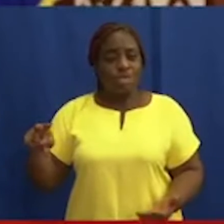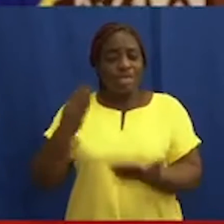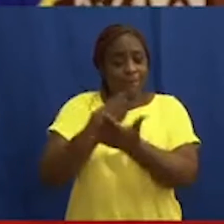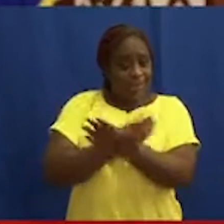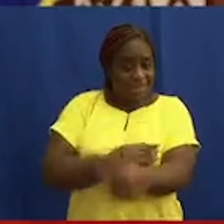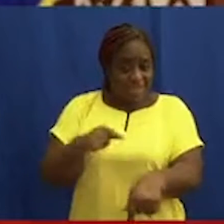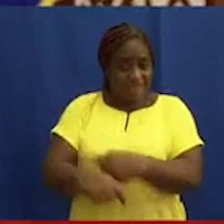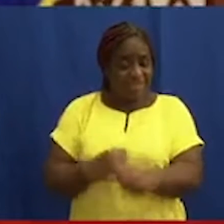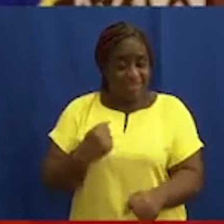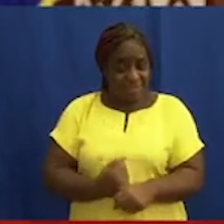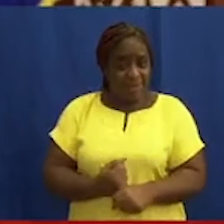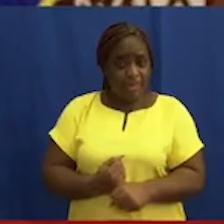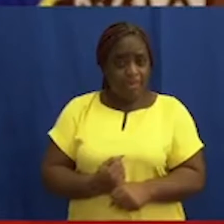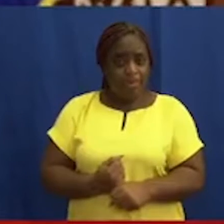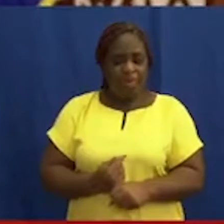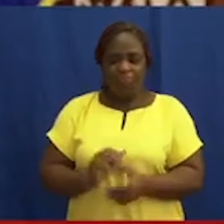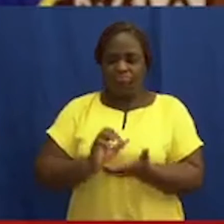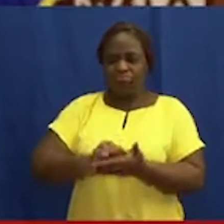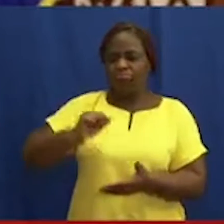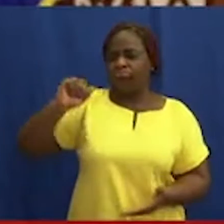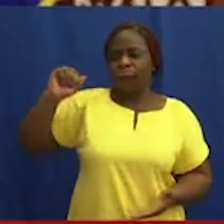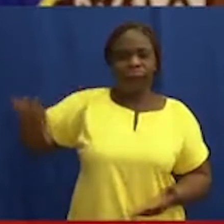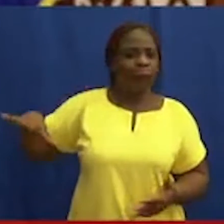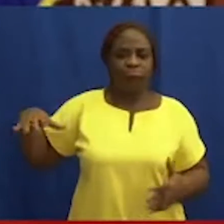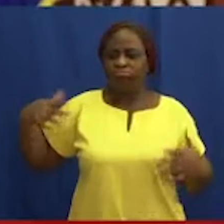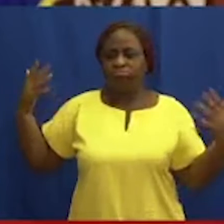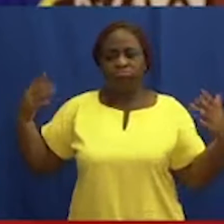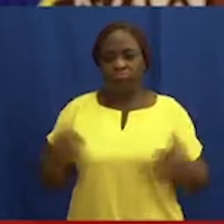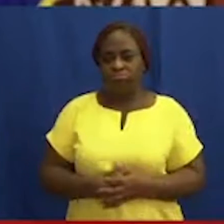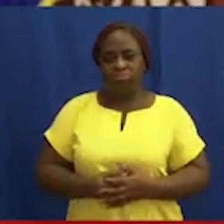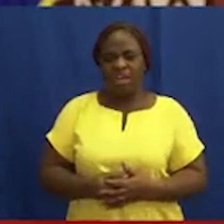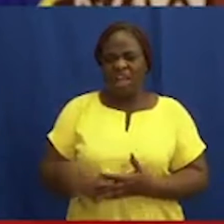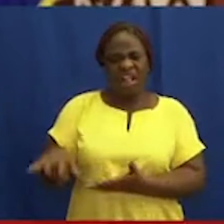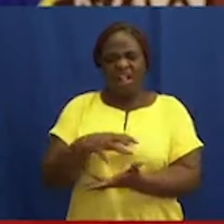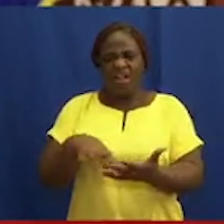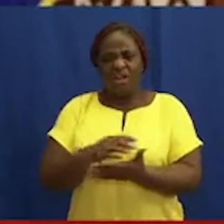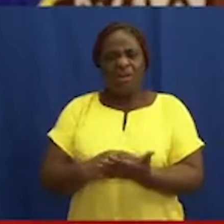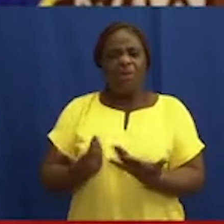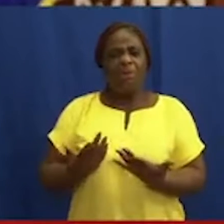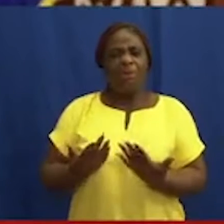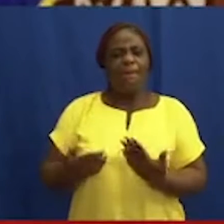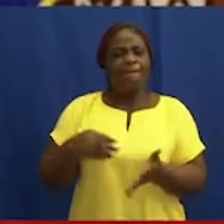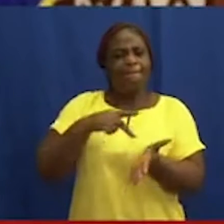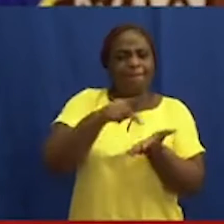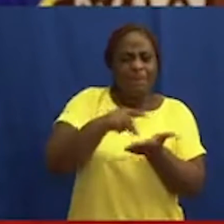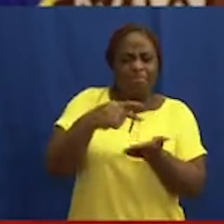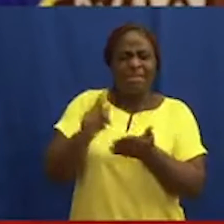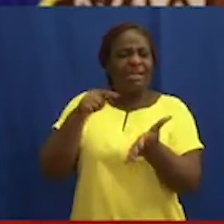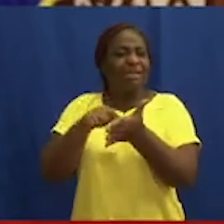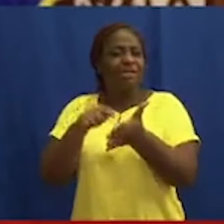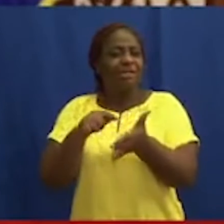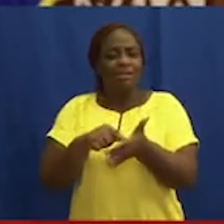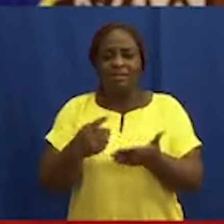wanda hakan zai sa tattalin arzikin mu ya dawo kan ginshikin nan ko kuma hanyar nan da muka dora ta na